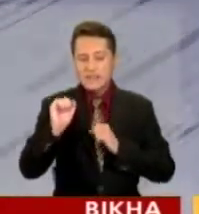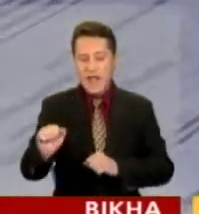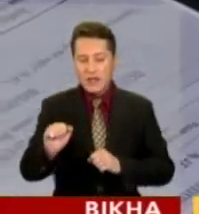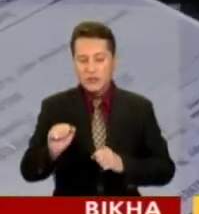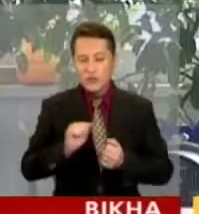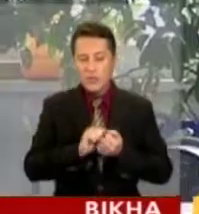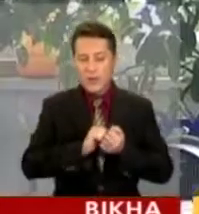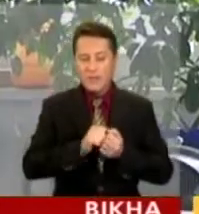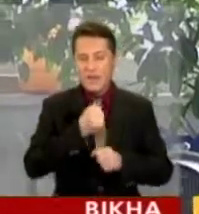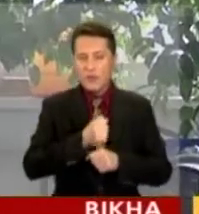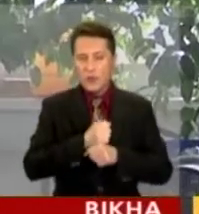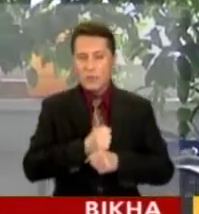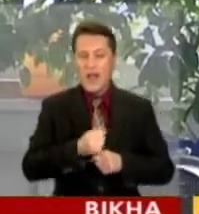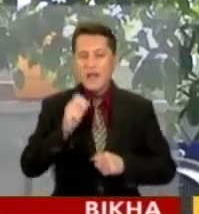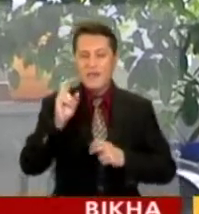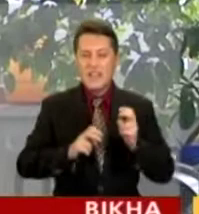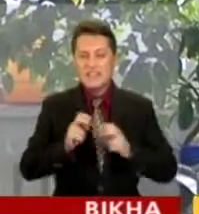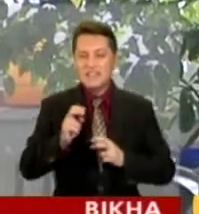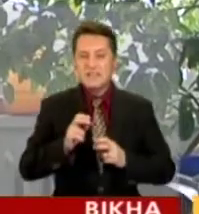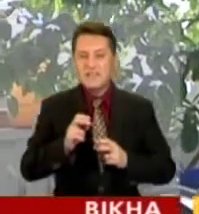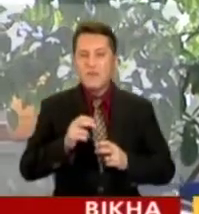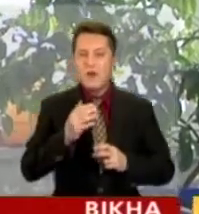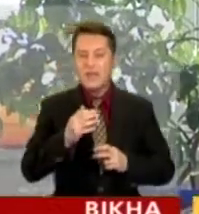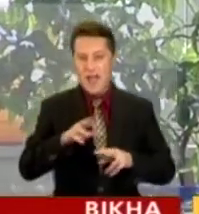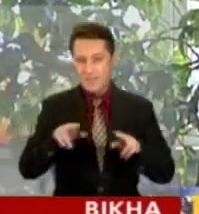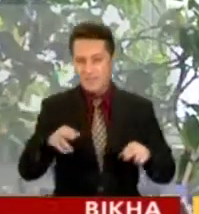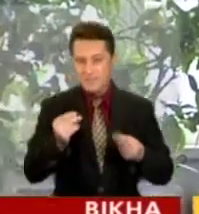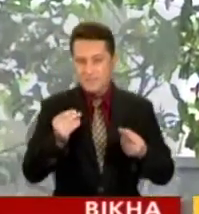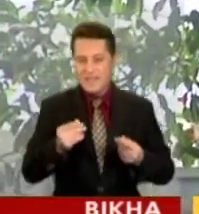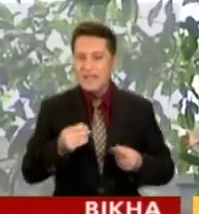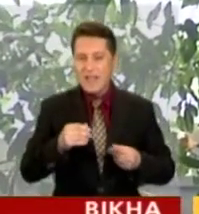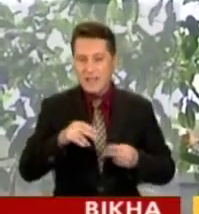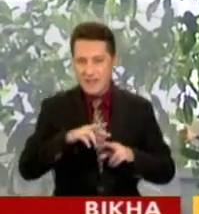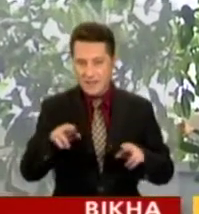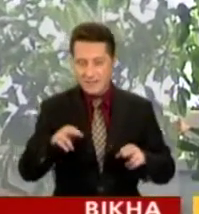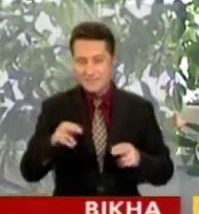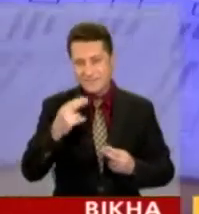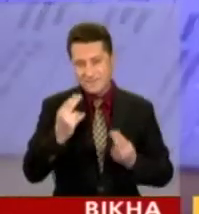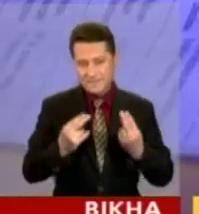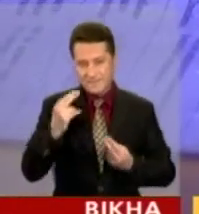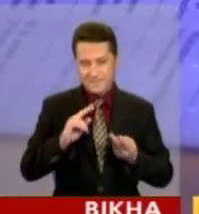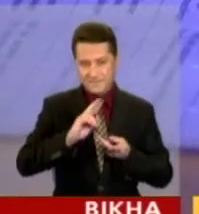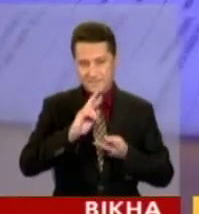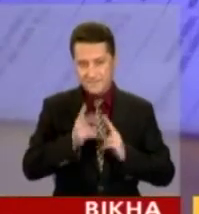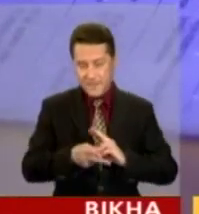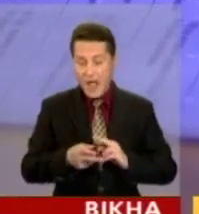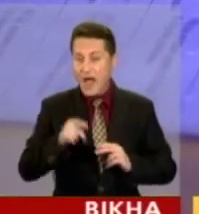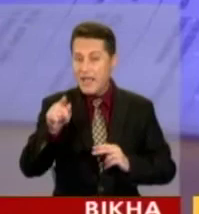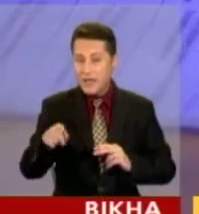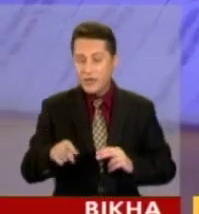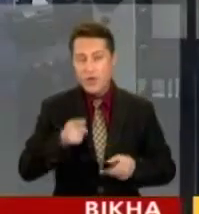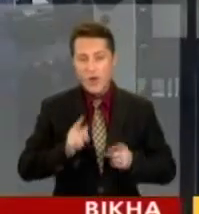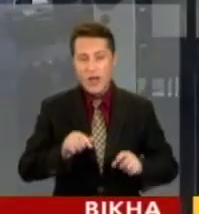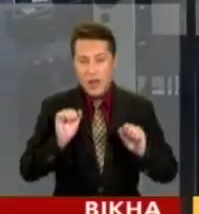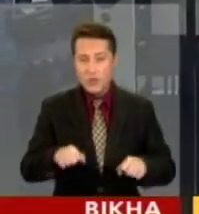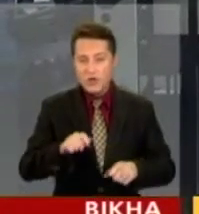папір виготовляли на заводі Національного банку а фарби захисні змінюють колір в ультрафіолетових променях їхню оригінальність можна